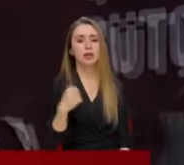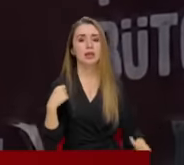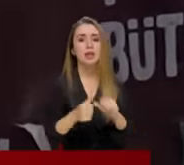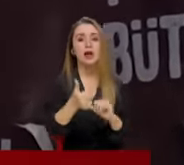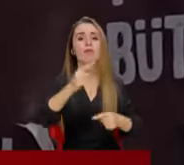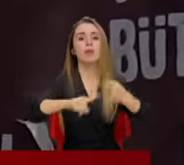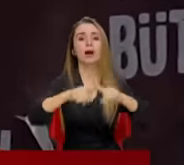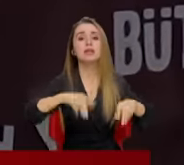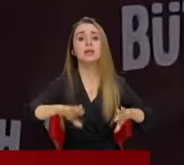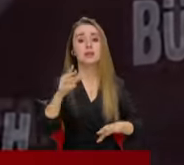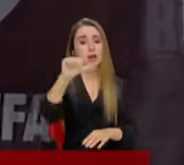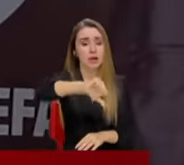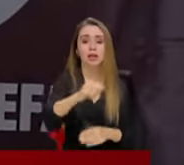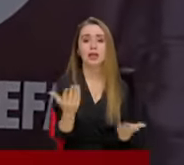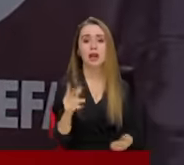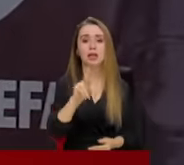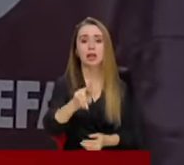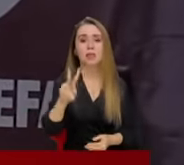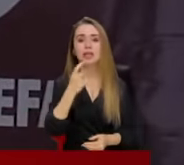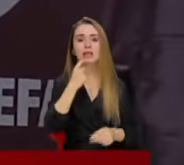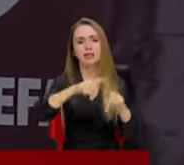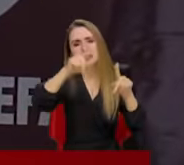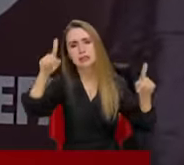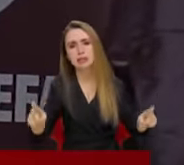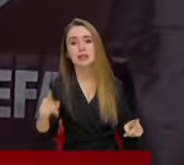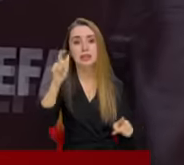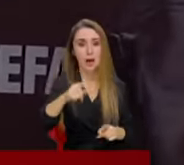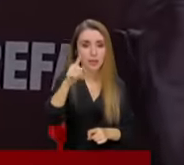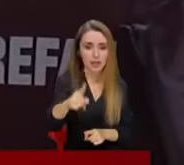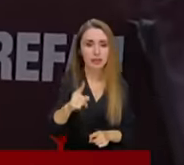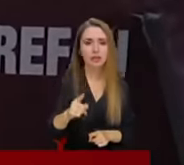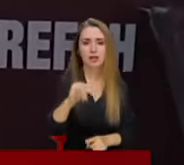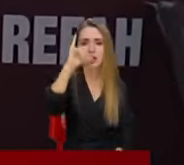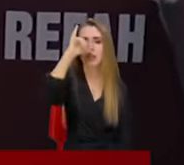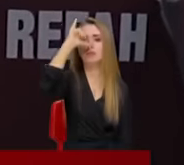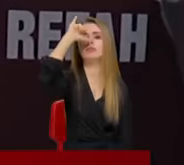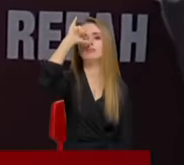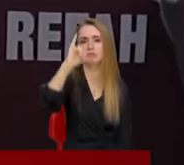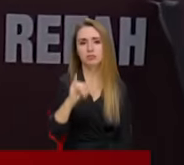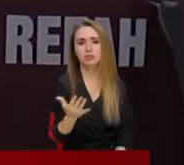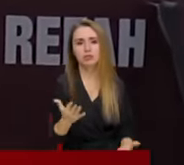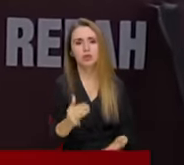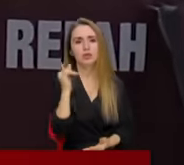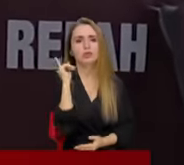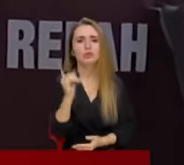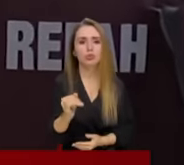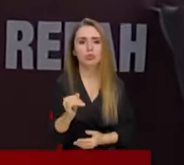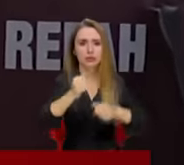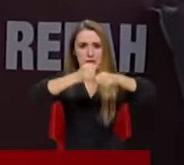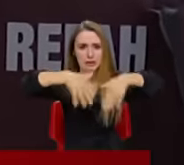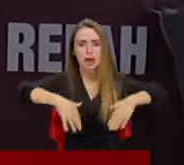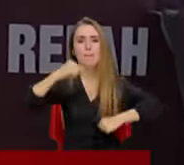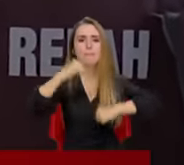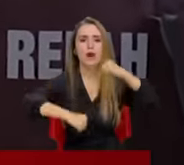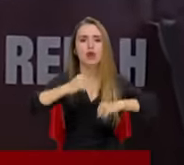değil, size kaybettiren 22 senedir uyguladığınız kibirli, enaniyetli,